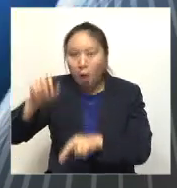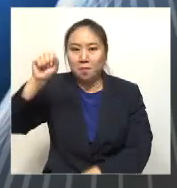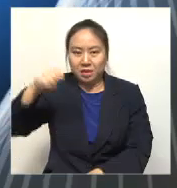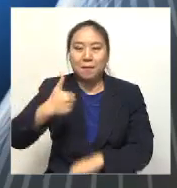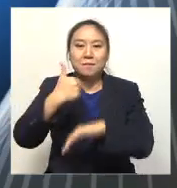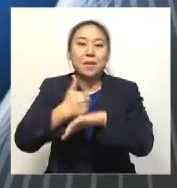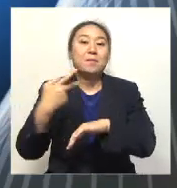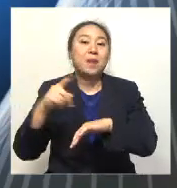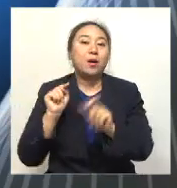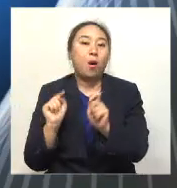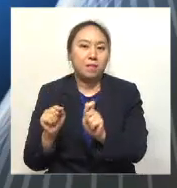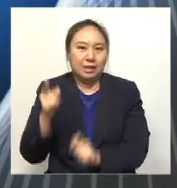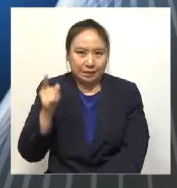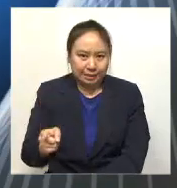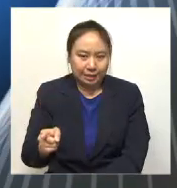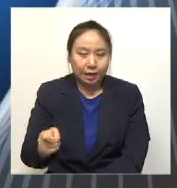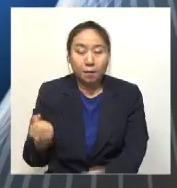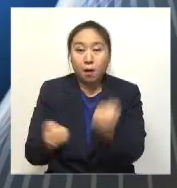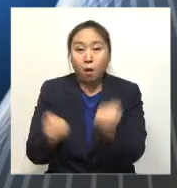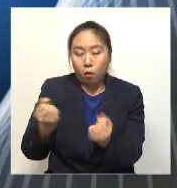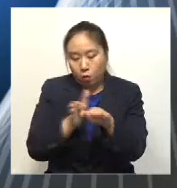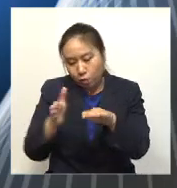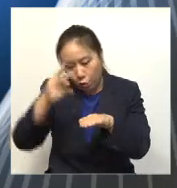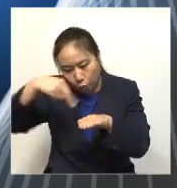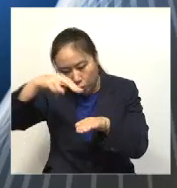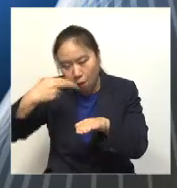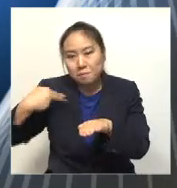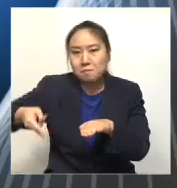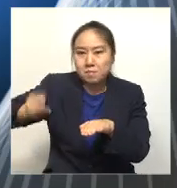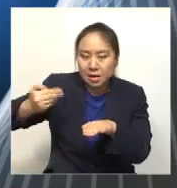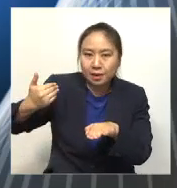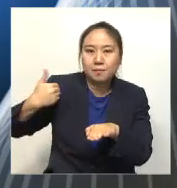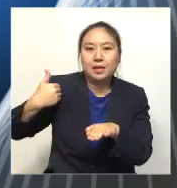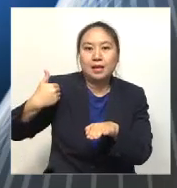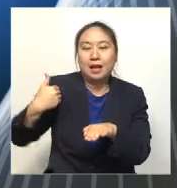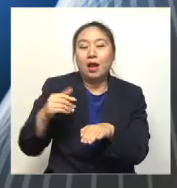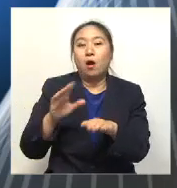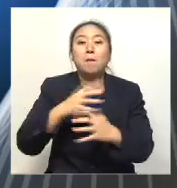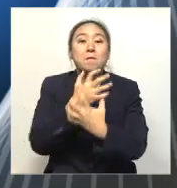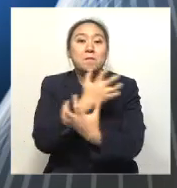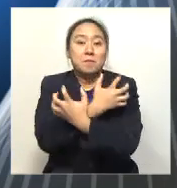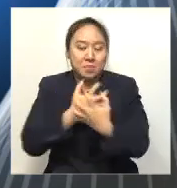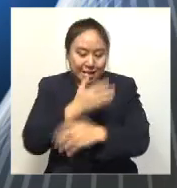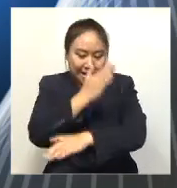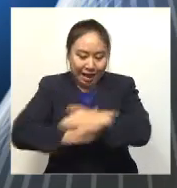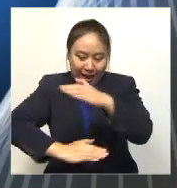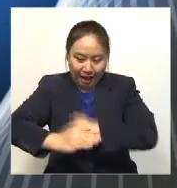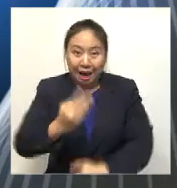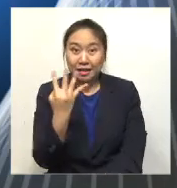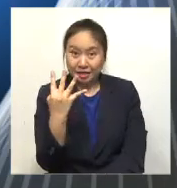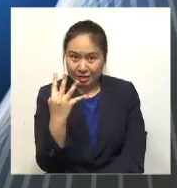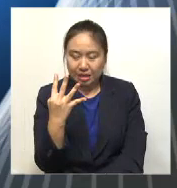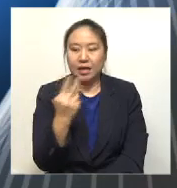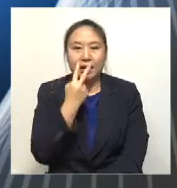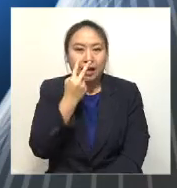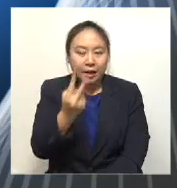ภอด่านมะขามเตี้ยจริงค่ะและพอตรวจสอบในรถนะคะพบอาวุธปืนและขาสี่ข้างของหมีขอเจ้าหน้าที่ก็เลยควบคุมทั้งหมดมา